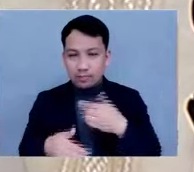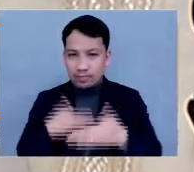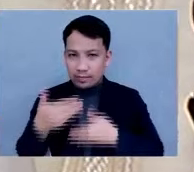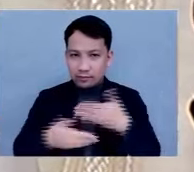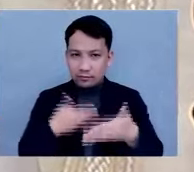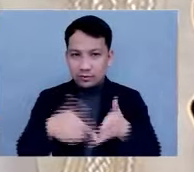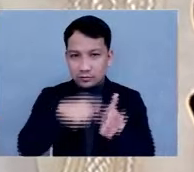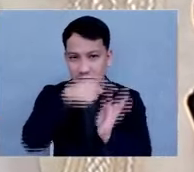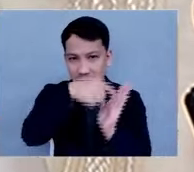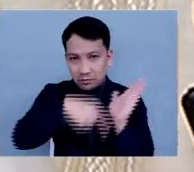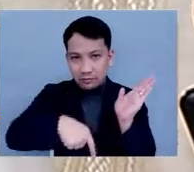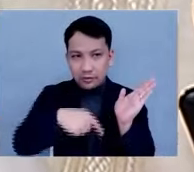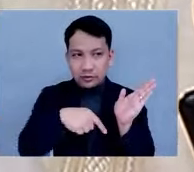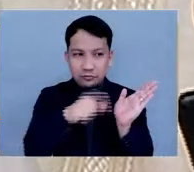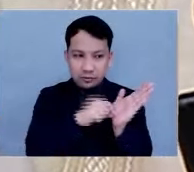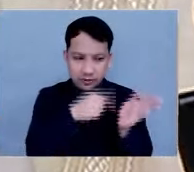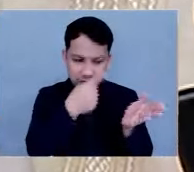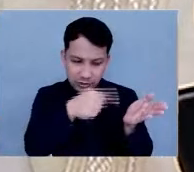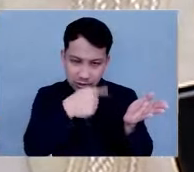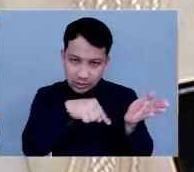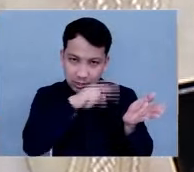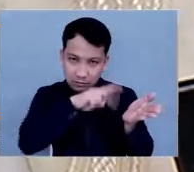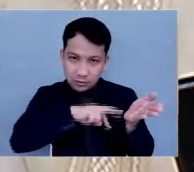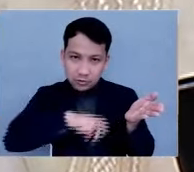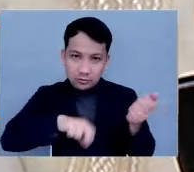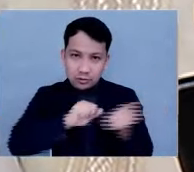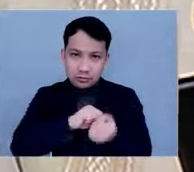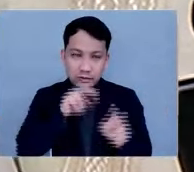feature tayong ginagawa. Yung nakikita ng naked eye,